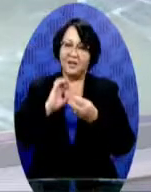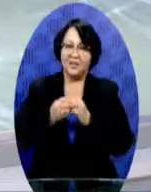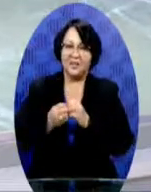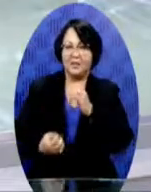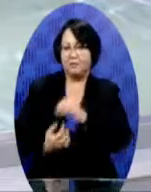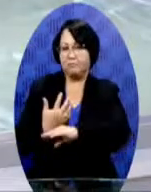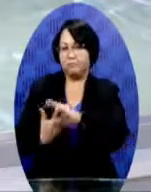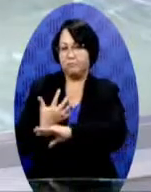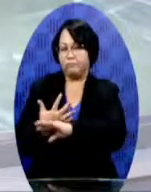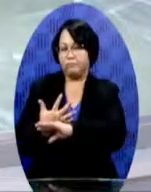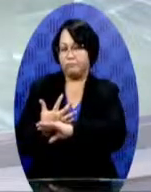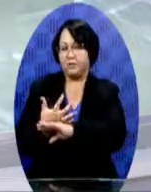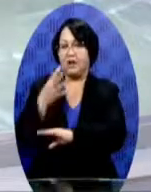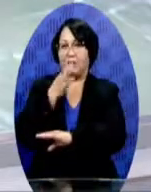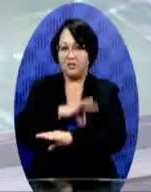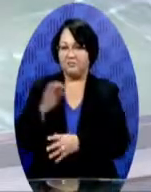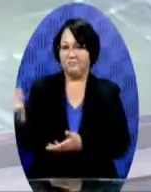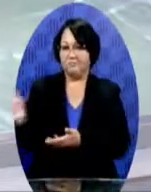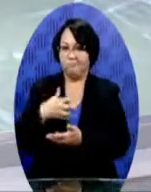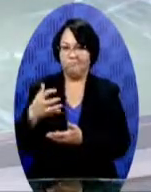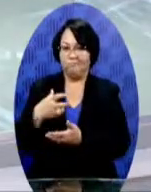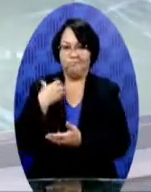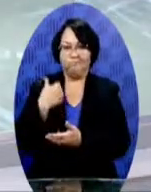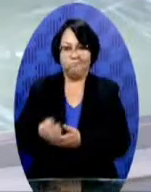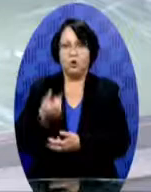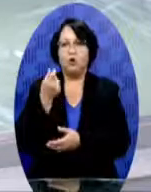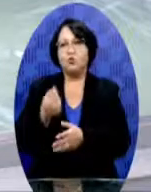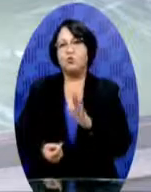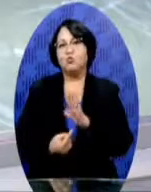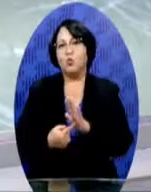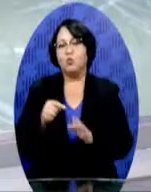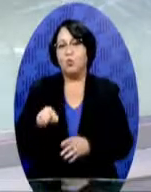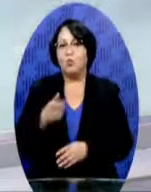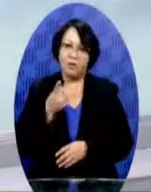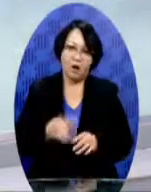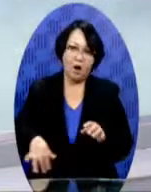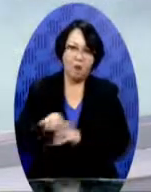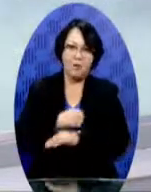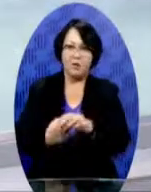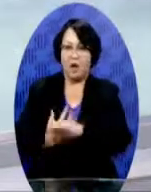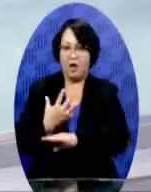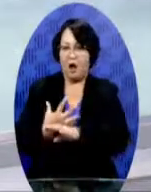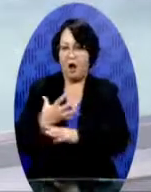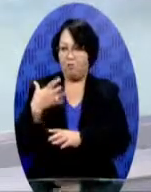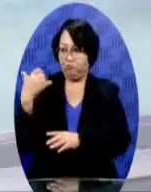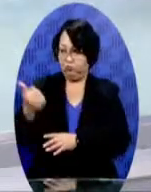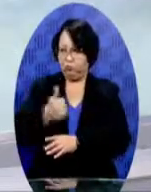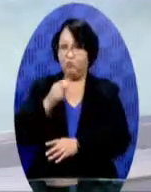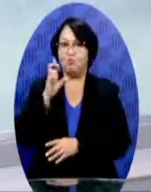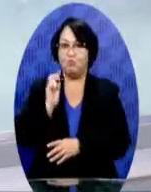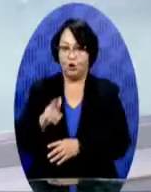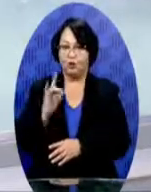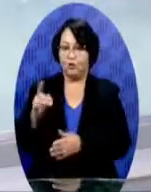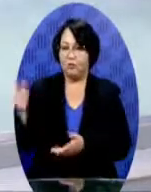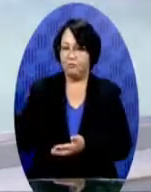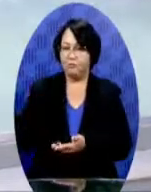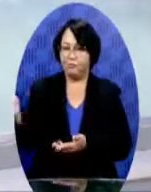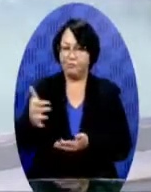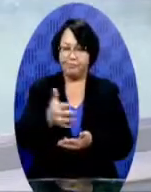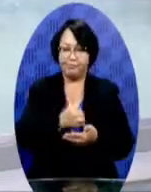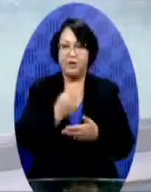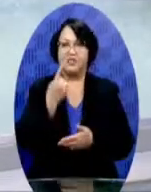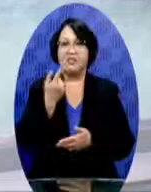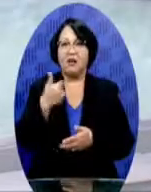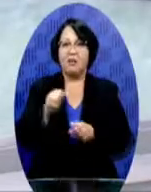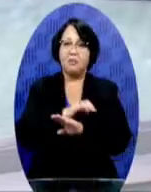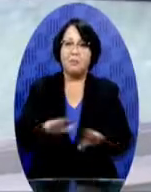байх бас гол нөхцөлөө гэж хэлж болно. Өнөөдрийн байдлаар Булган аймагт тарайны болц гүйцэж ургац хураалт 30%-тай 1 гагаас